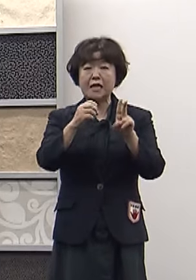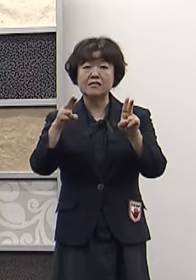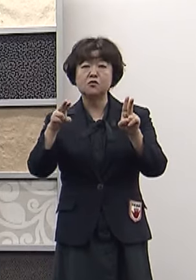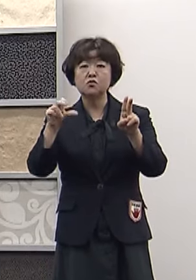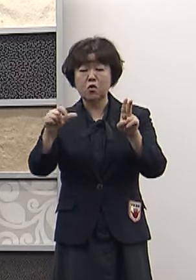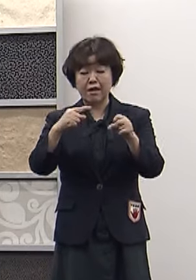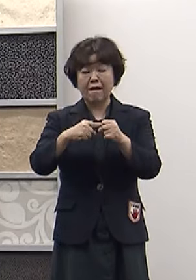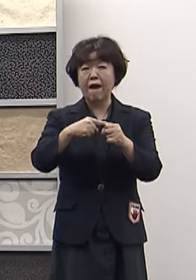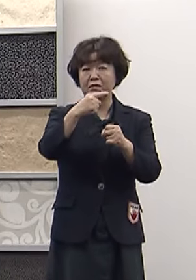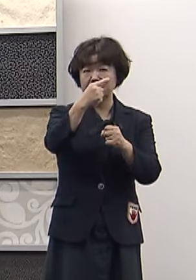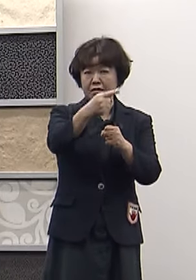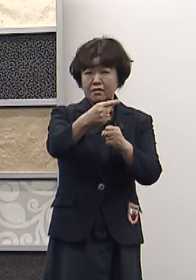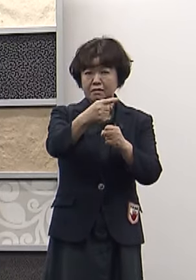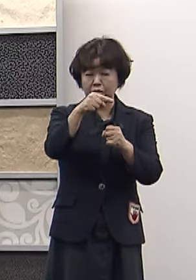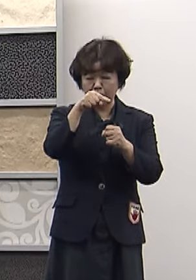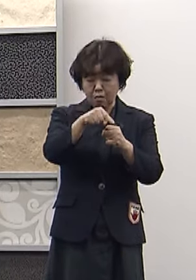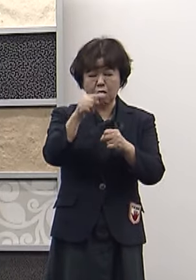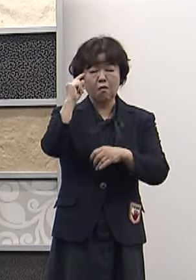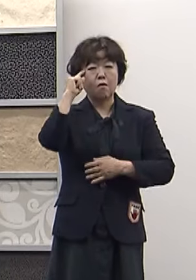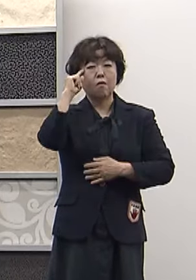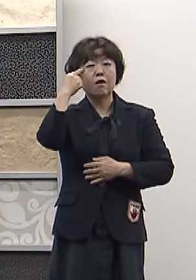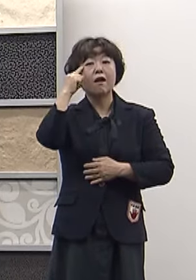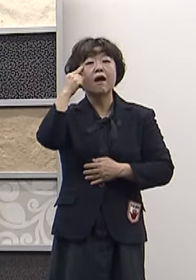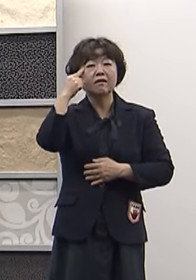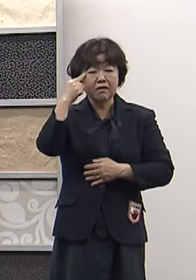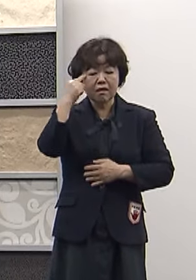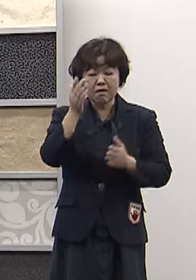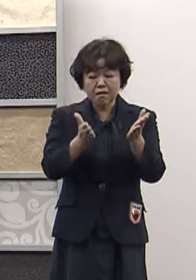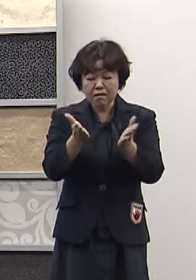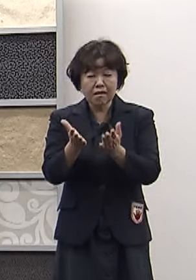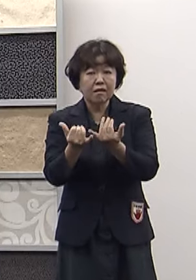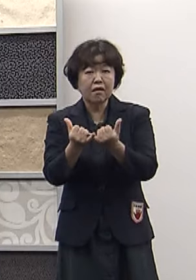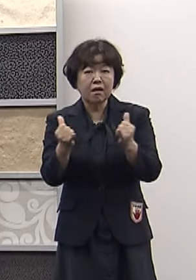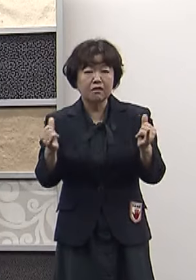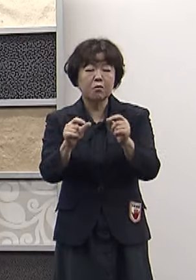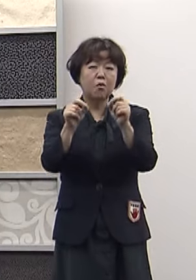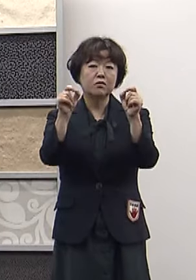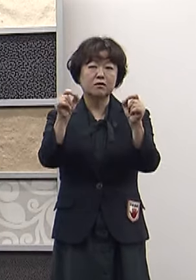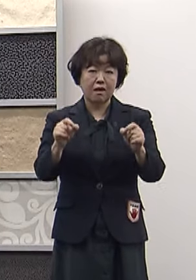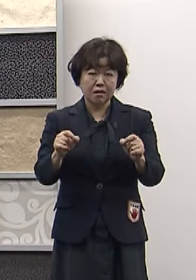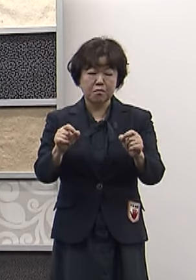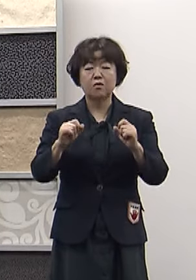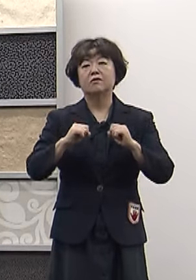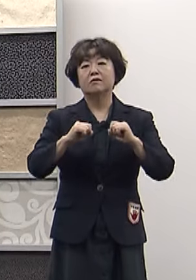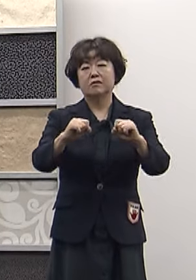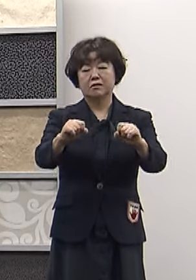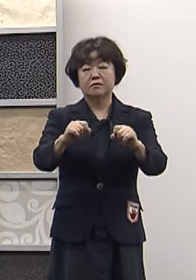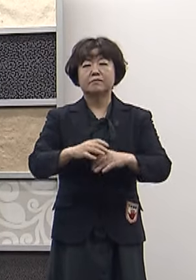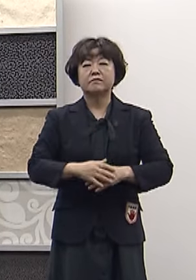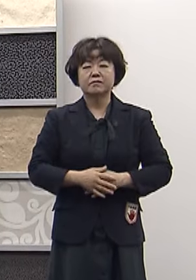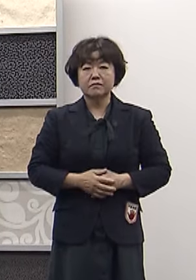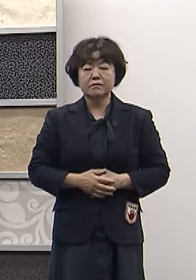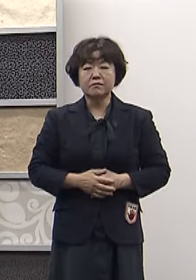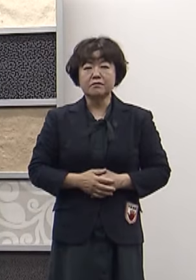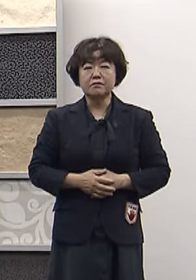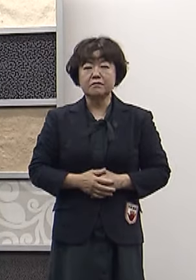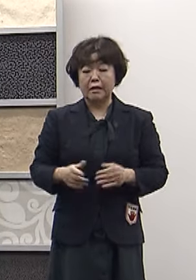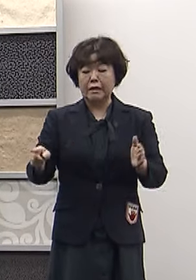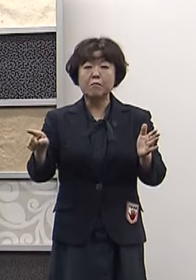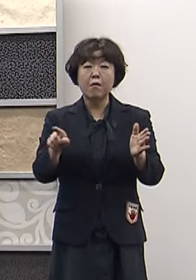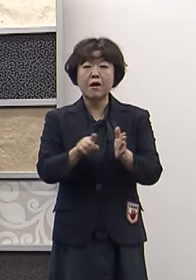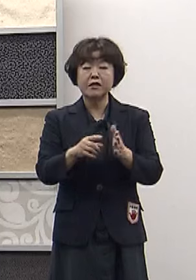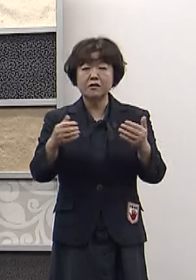が、2025年を見据え、ケアラーの問題にも取り組んでまいります。これまで必